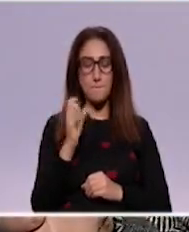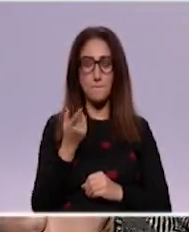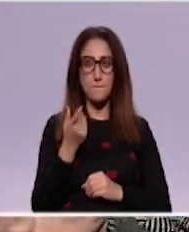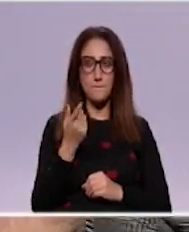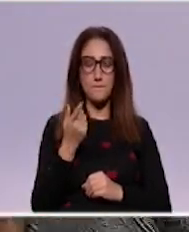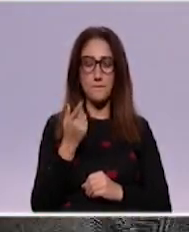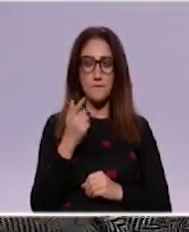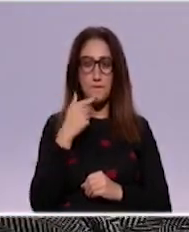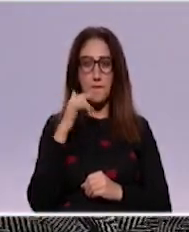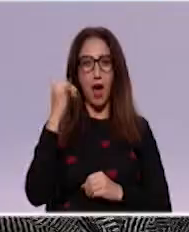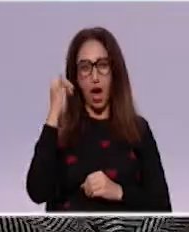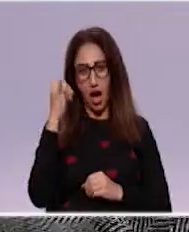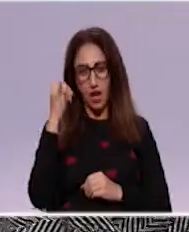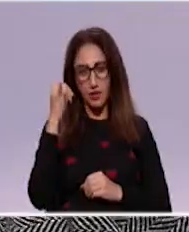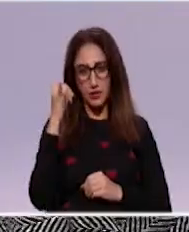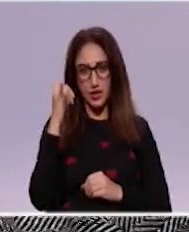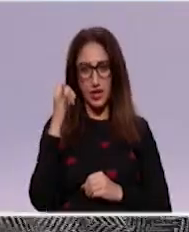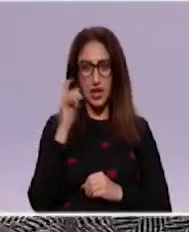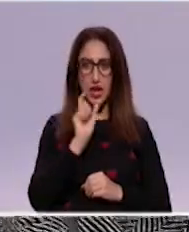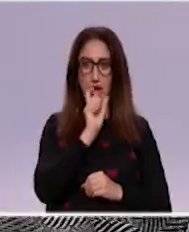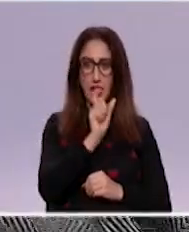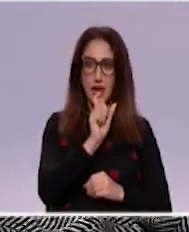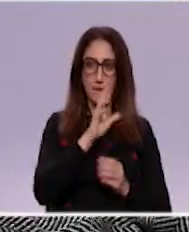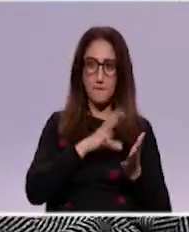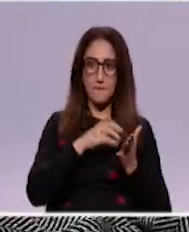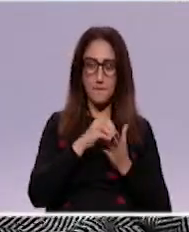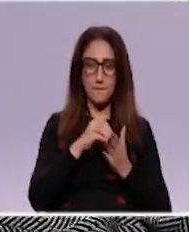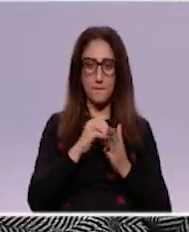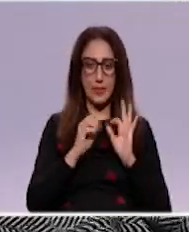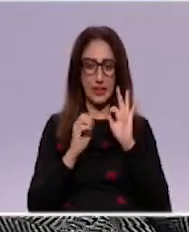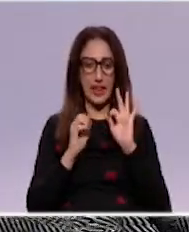العربيه المقدمه بتاعتها بثلاث اغاني من بتوعنا،